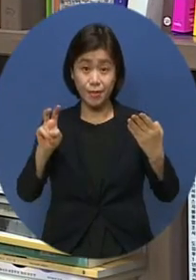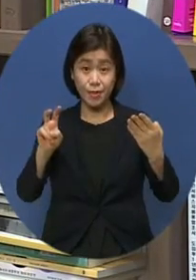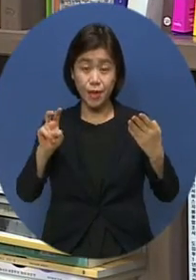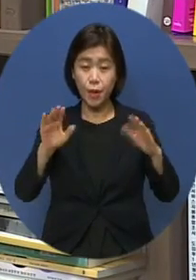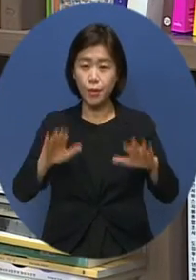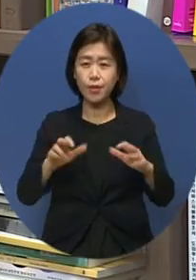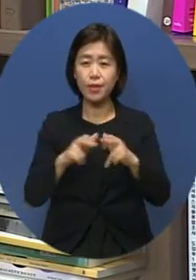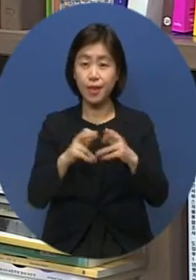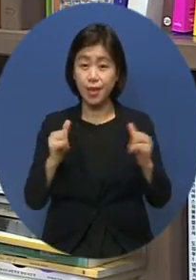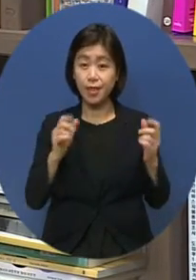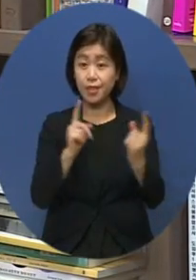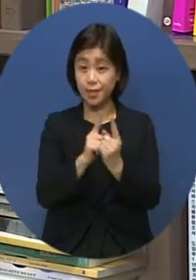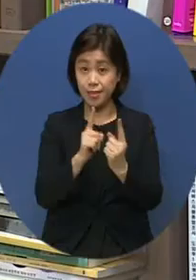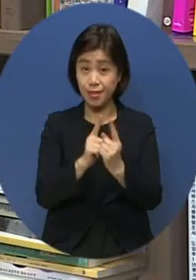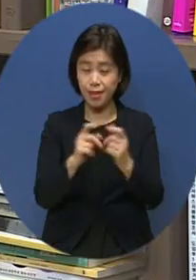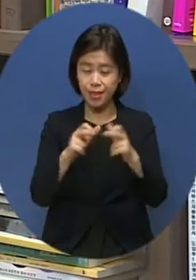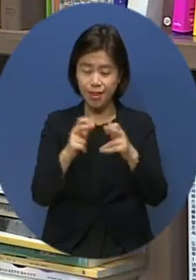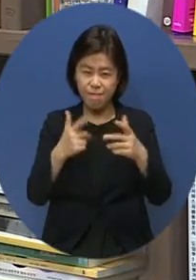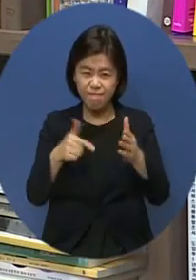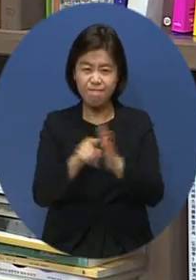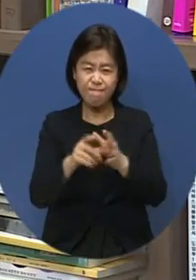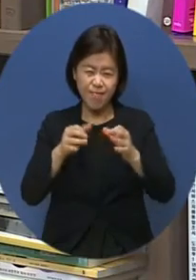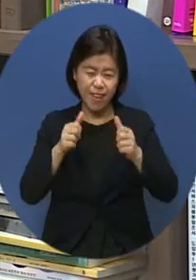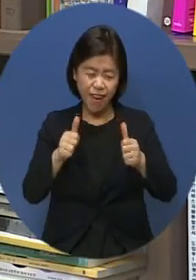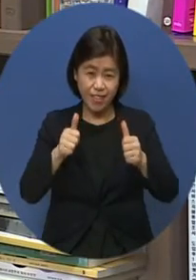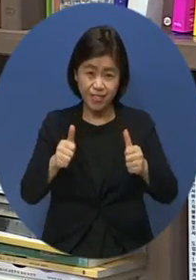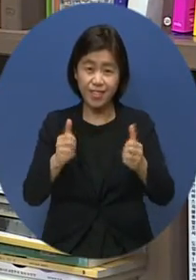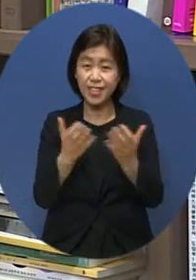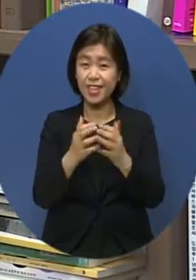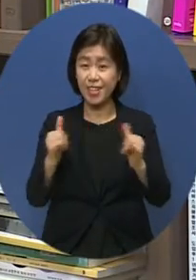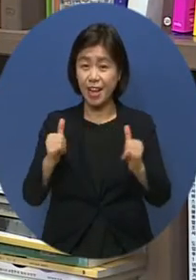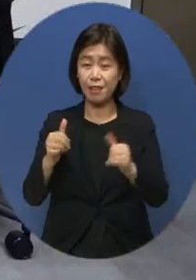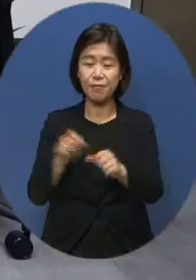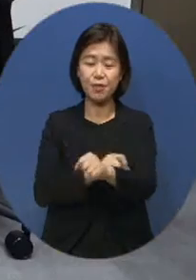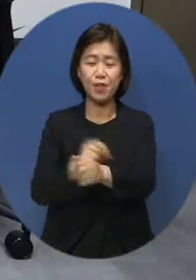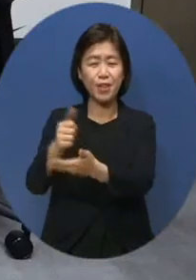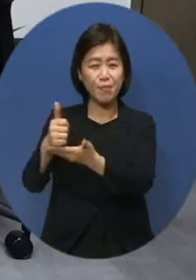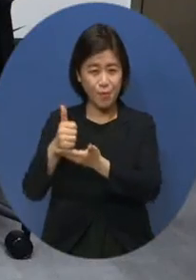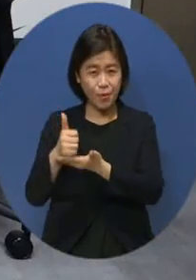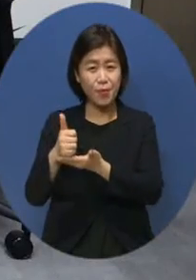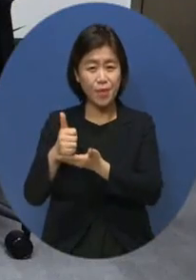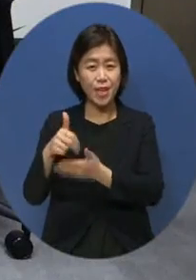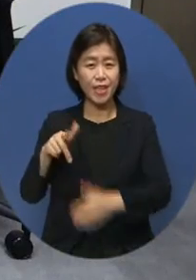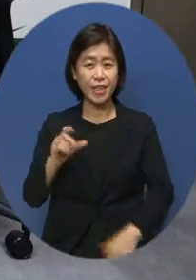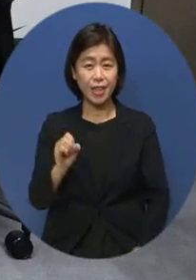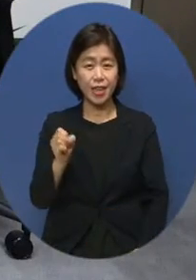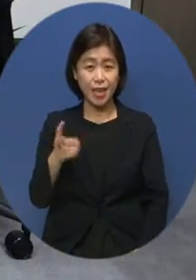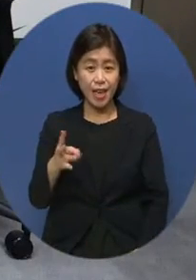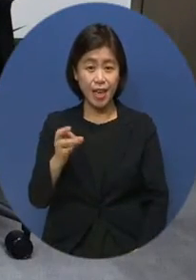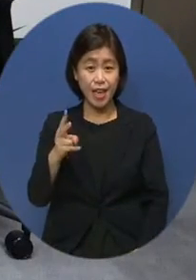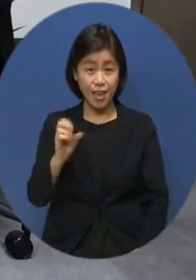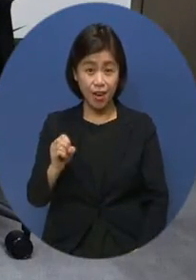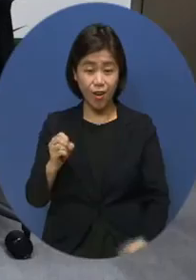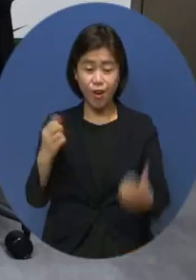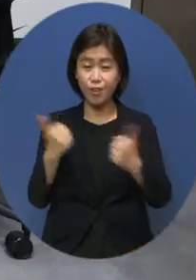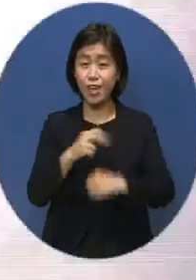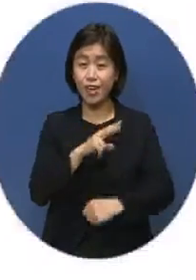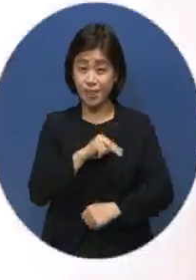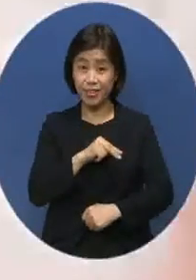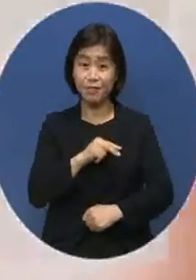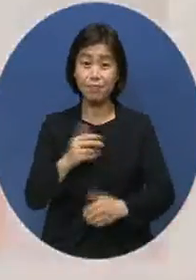날을 맞아서 장애인을 위해 열심히 일하는 분을 특별히 모셨습니다. 네, 장혜영 국회의원님과 함께 이야기